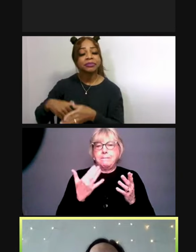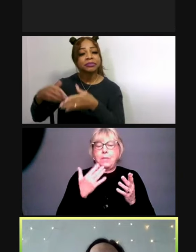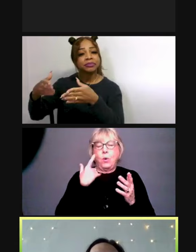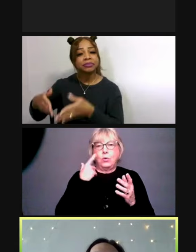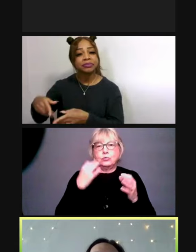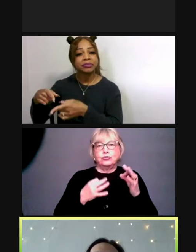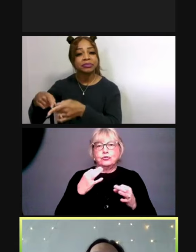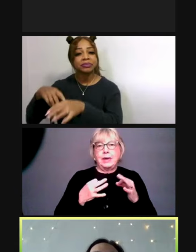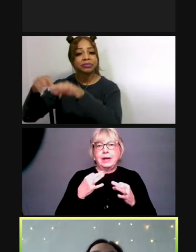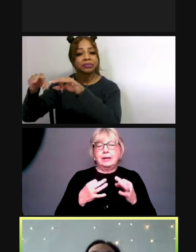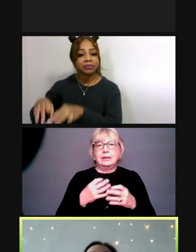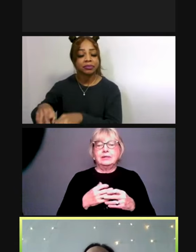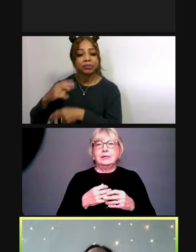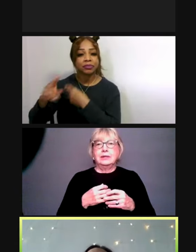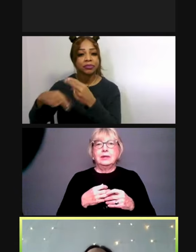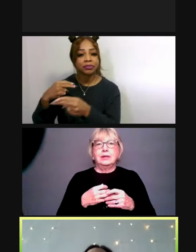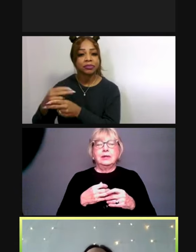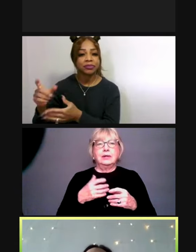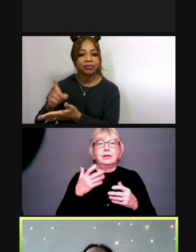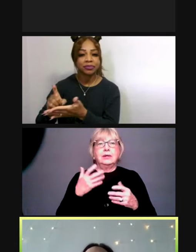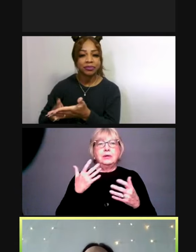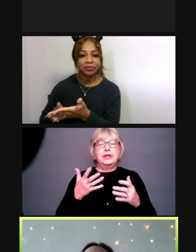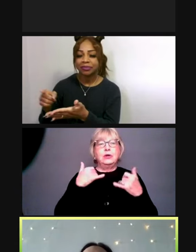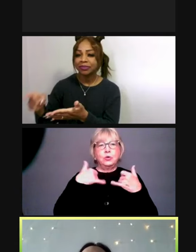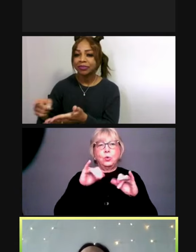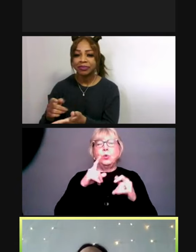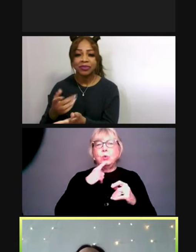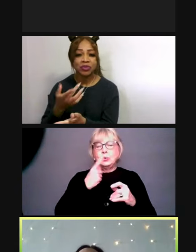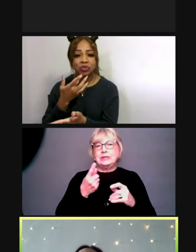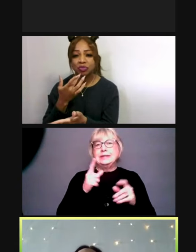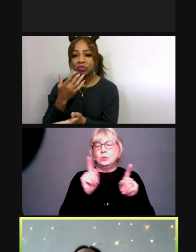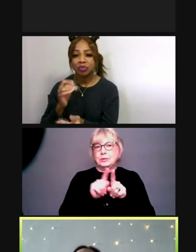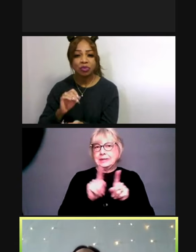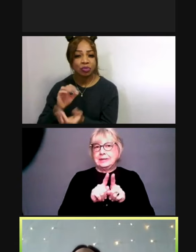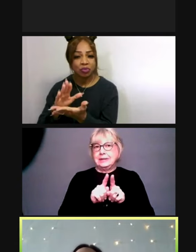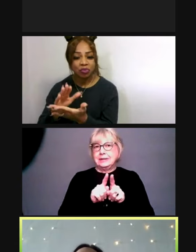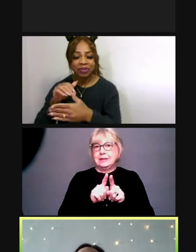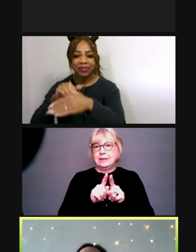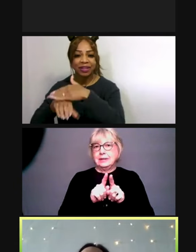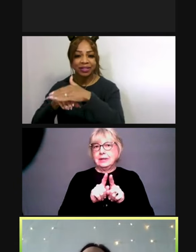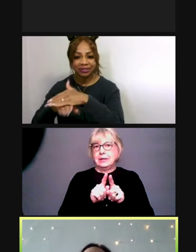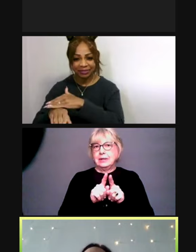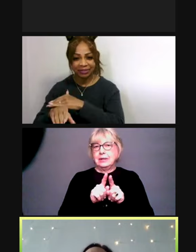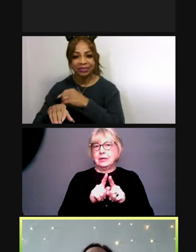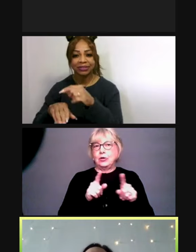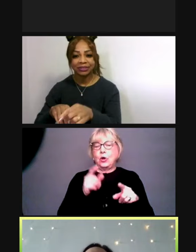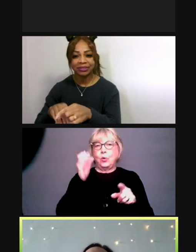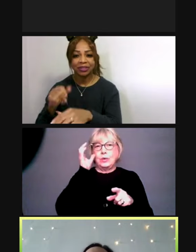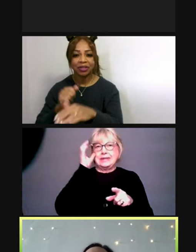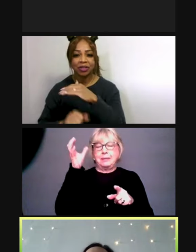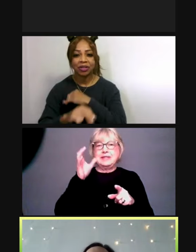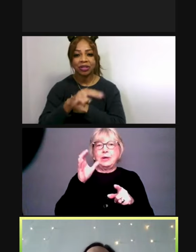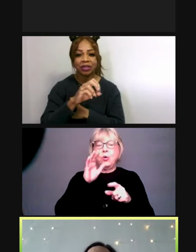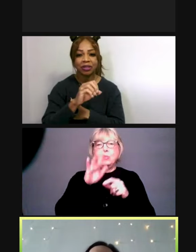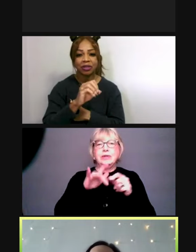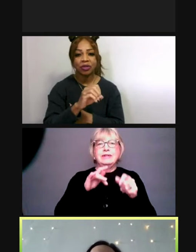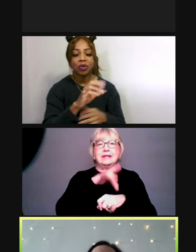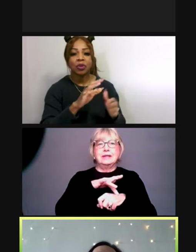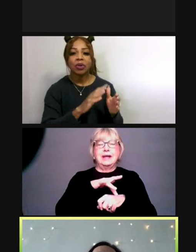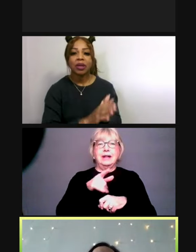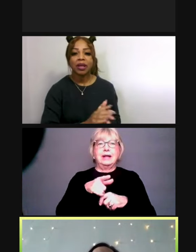poursuit en expliquant que en fait cette conception universelle est l'approche